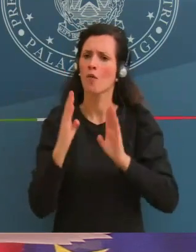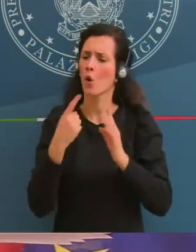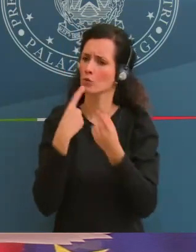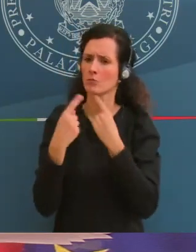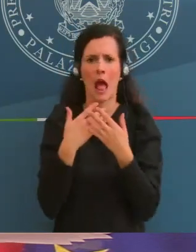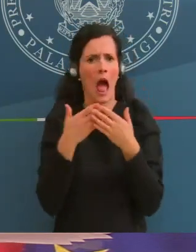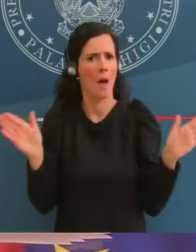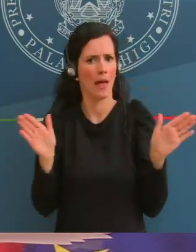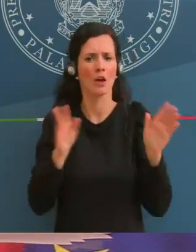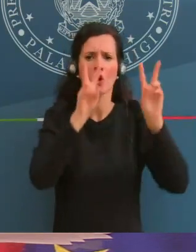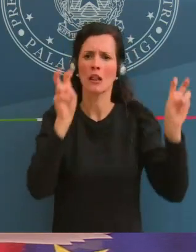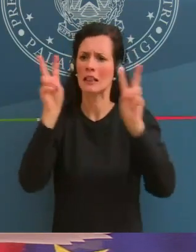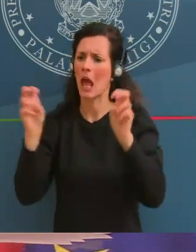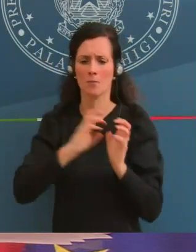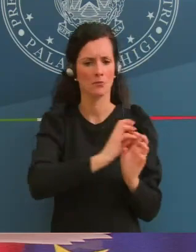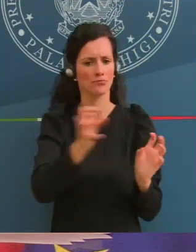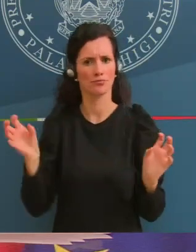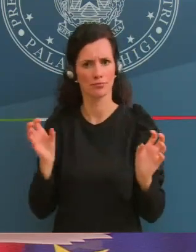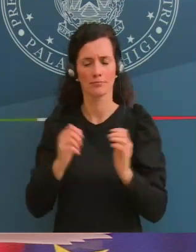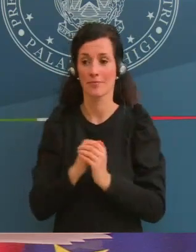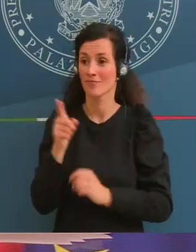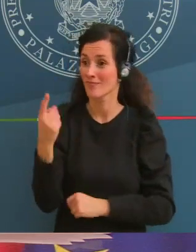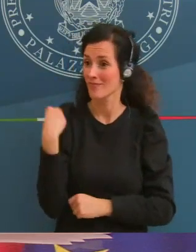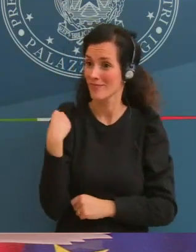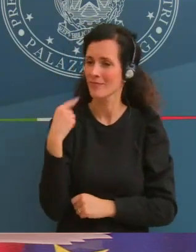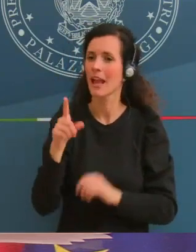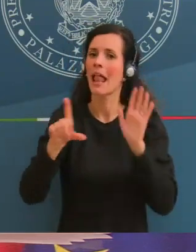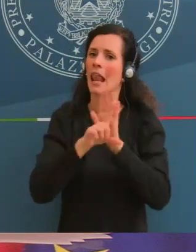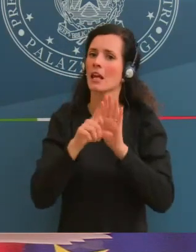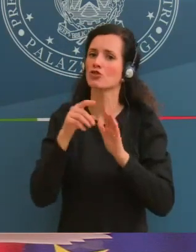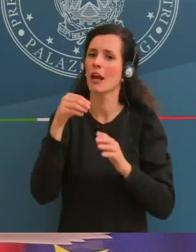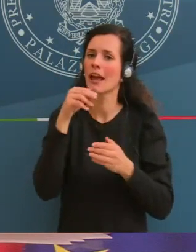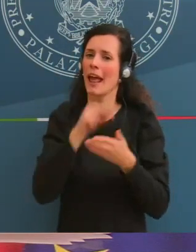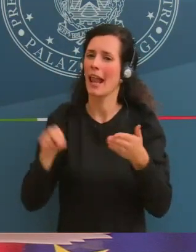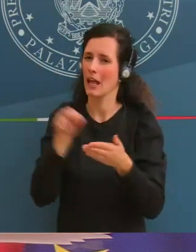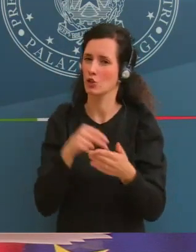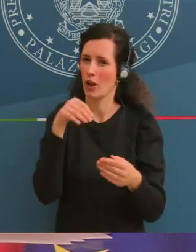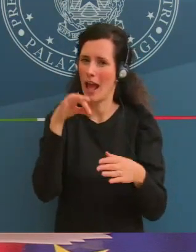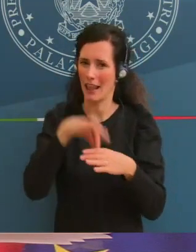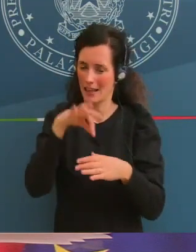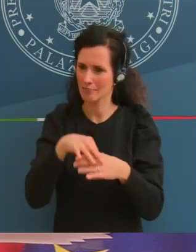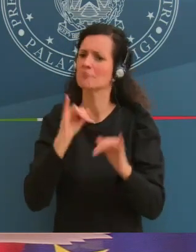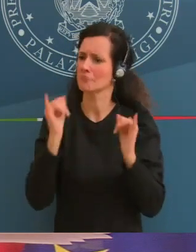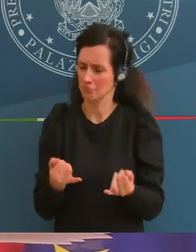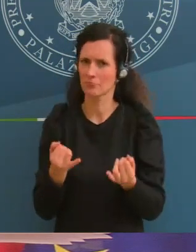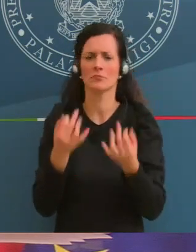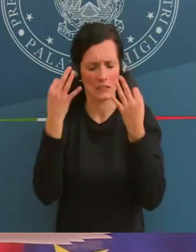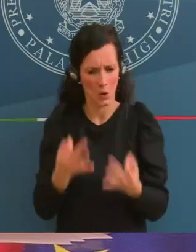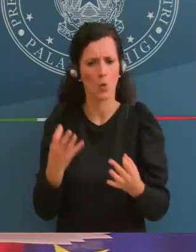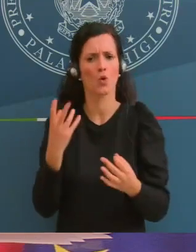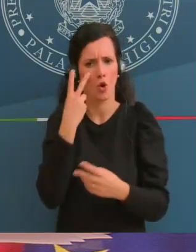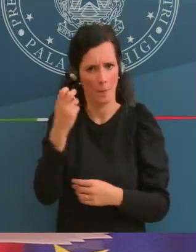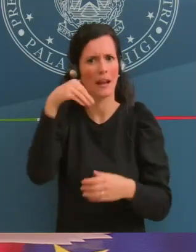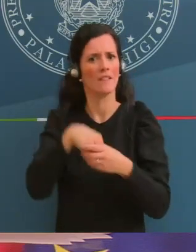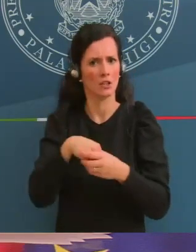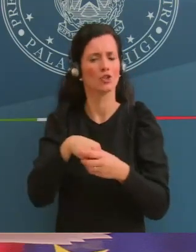che queste di forze di maggioranza trovi in un composizione per atterrare su un progetto di riforma